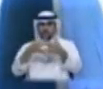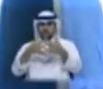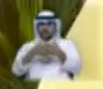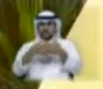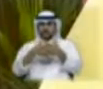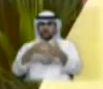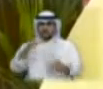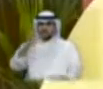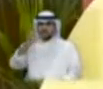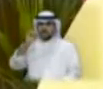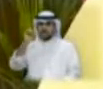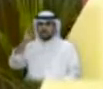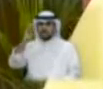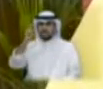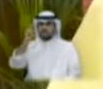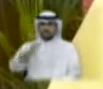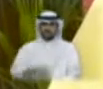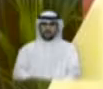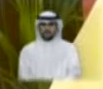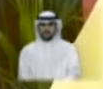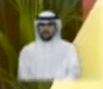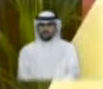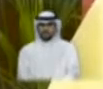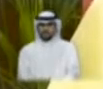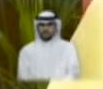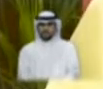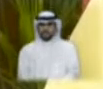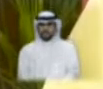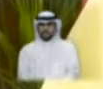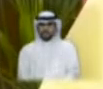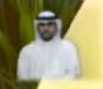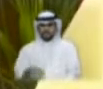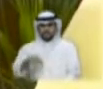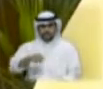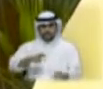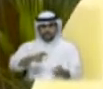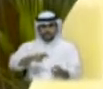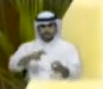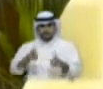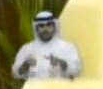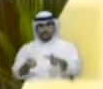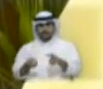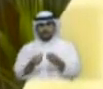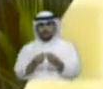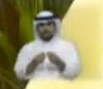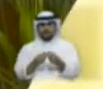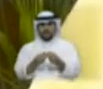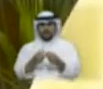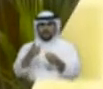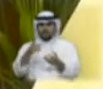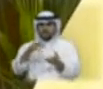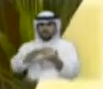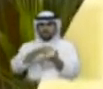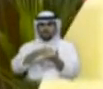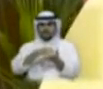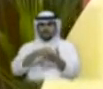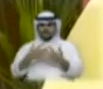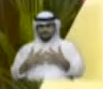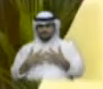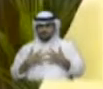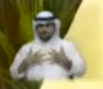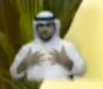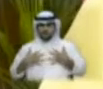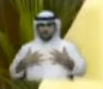العالمية. الانتقال من دولة الرفاه إلى دورة الخدمات، أن تعطي